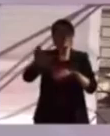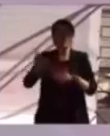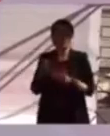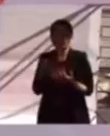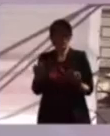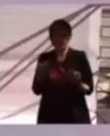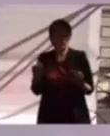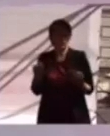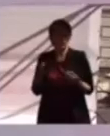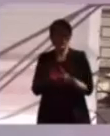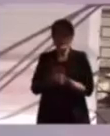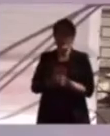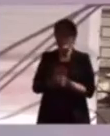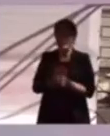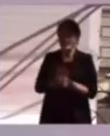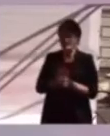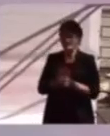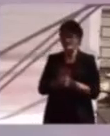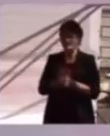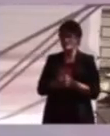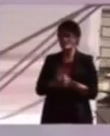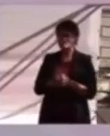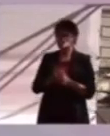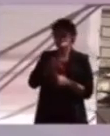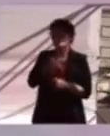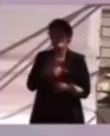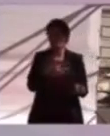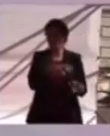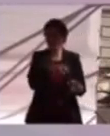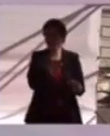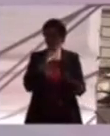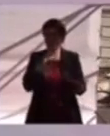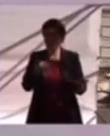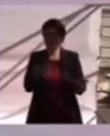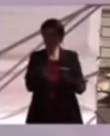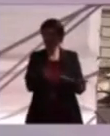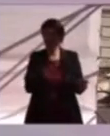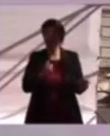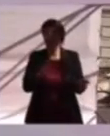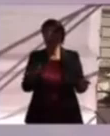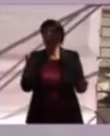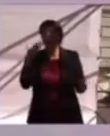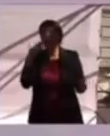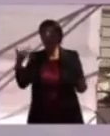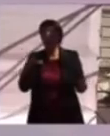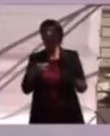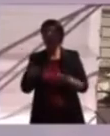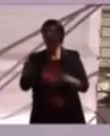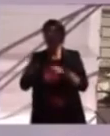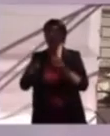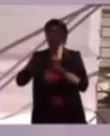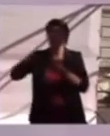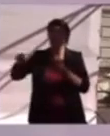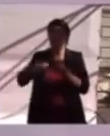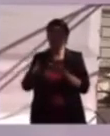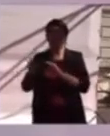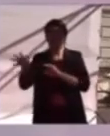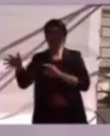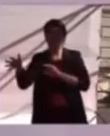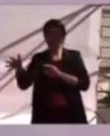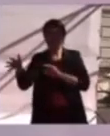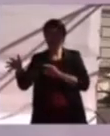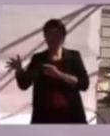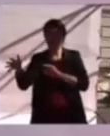anche le parole dette qui dal ministro ma purtroppo i dati vanno in questa direzione è sotto gli occhi di tutti